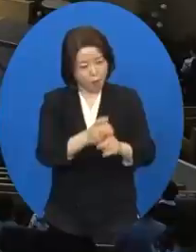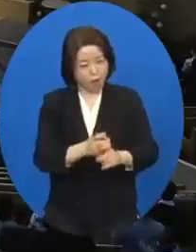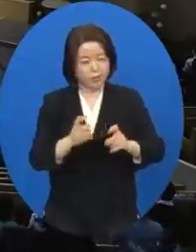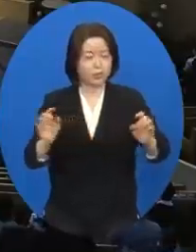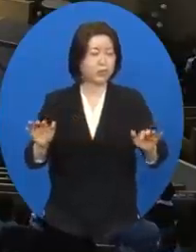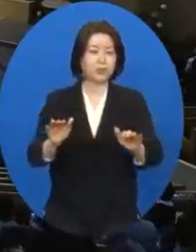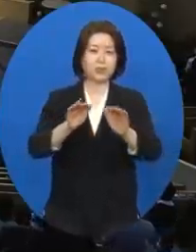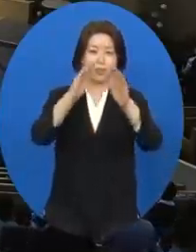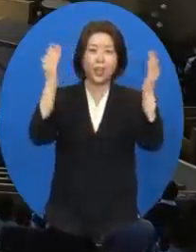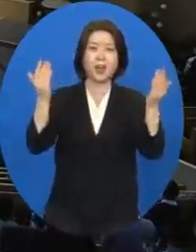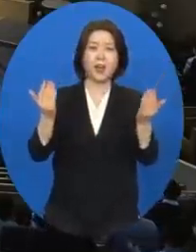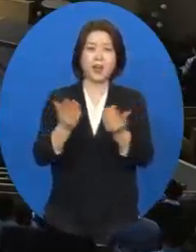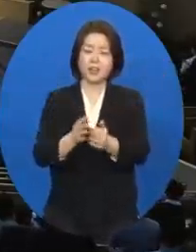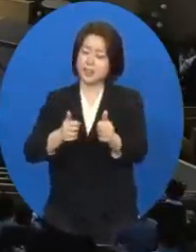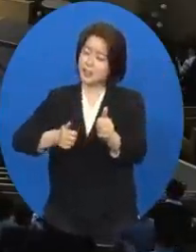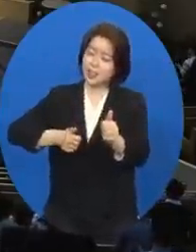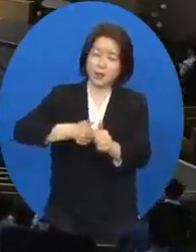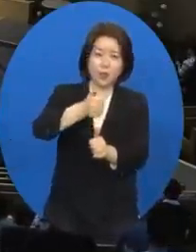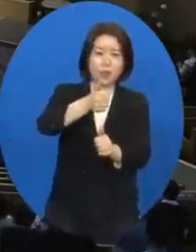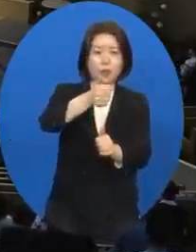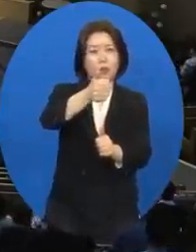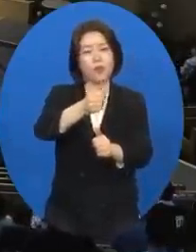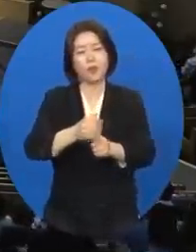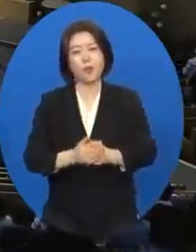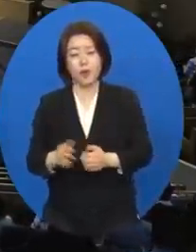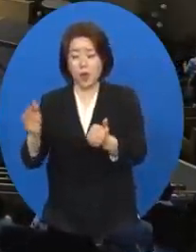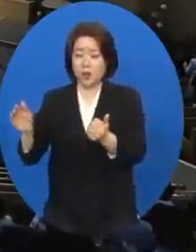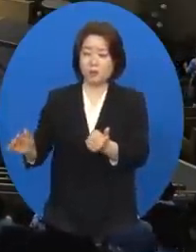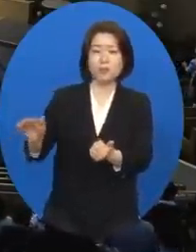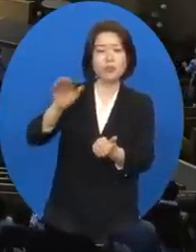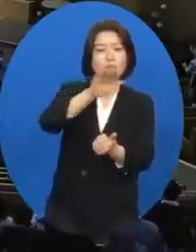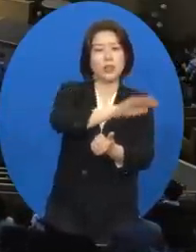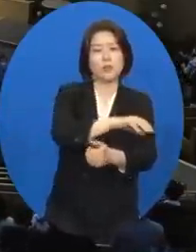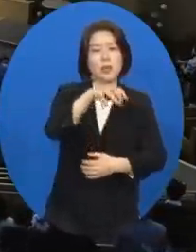5 here or